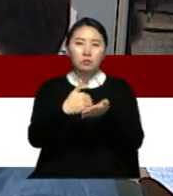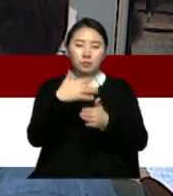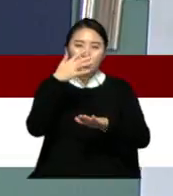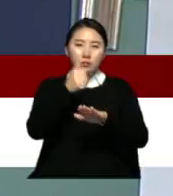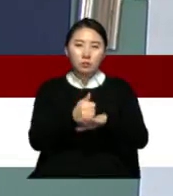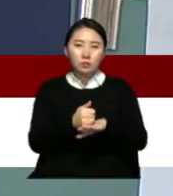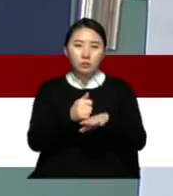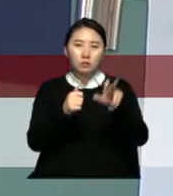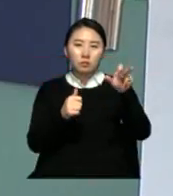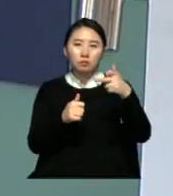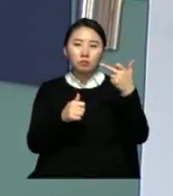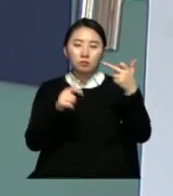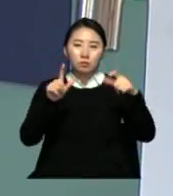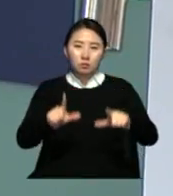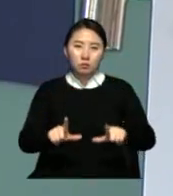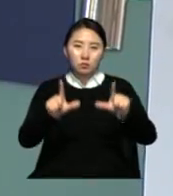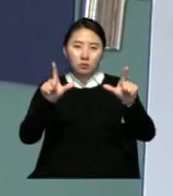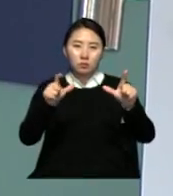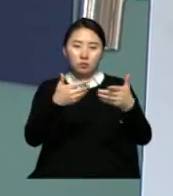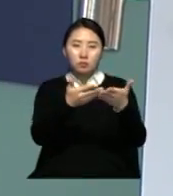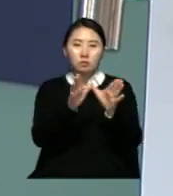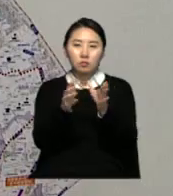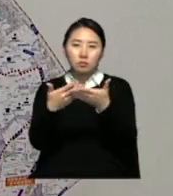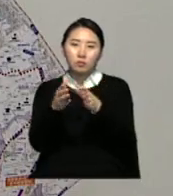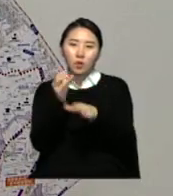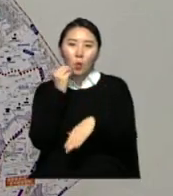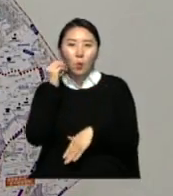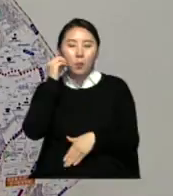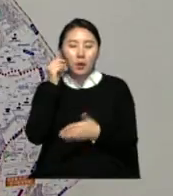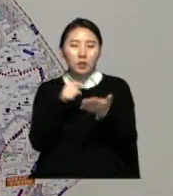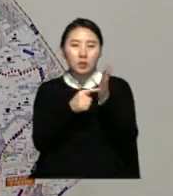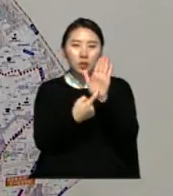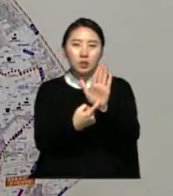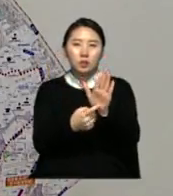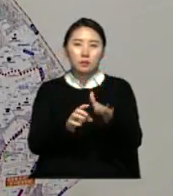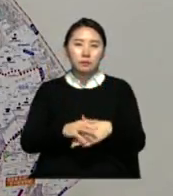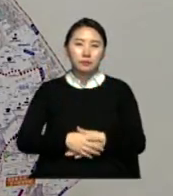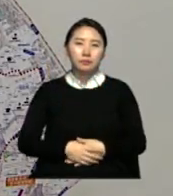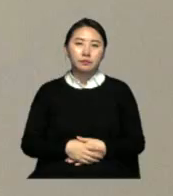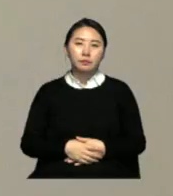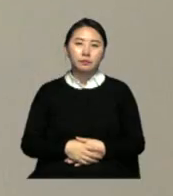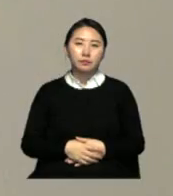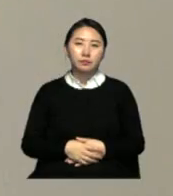결과는 이르면 16일 조합과 비대위, 서대문구 홈페이지 등에 공개될 전망입니다.